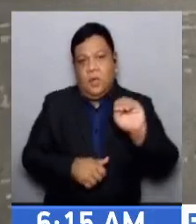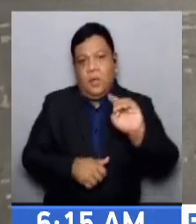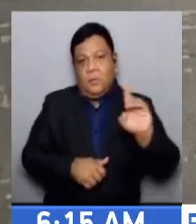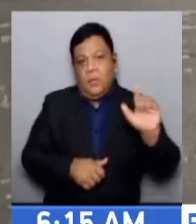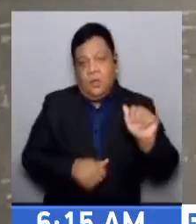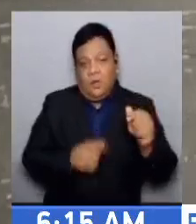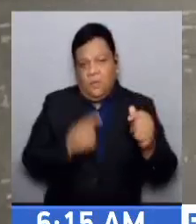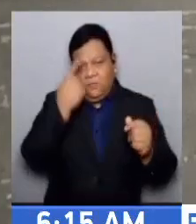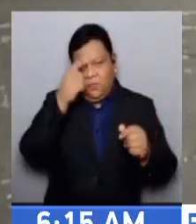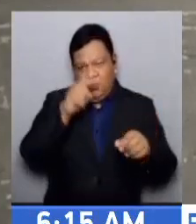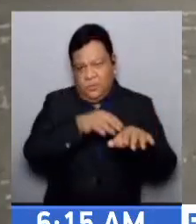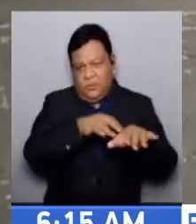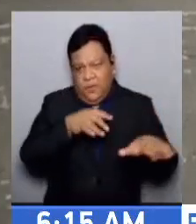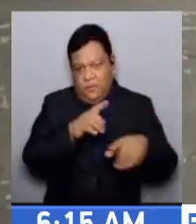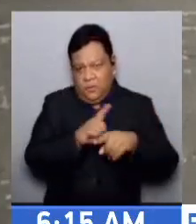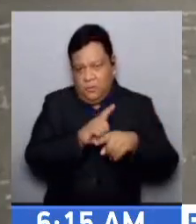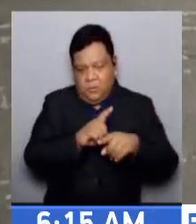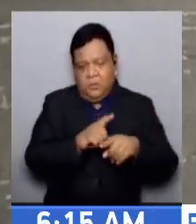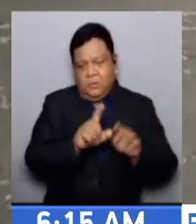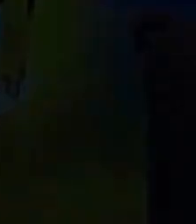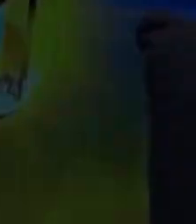yan.